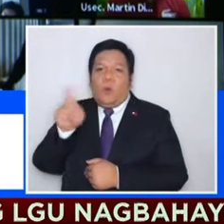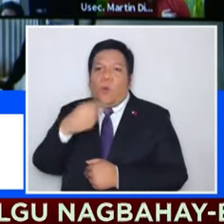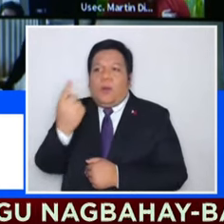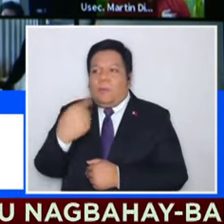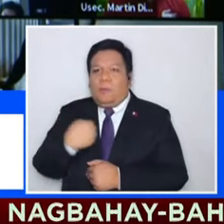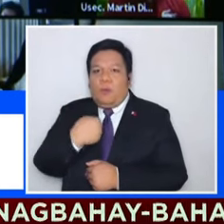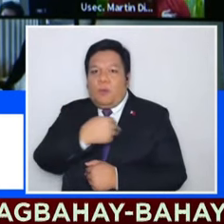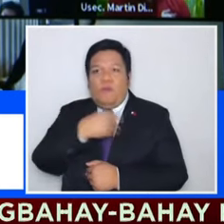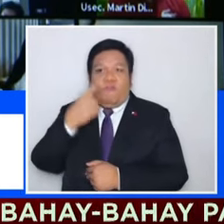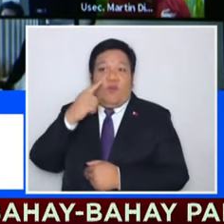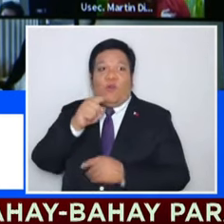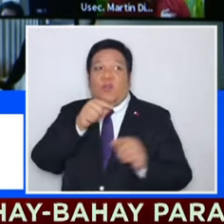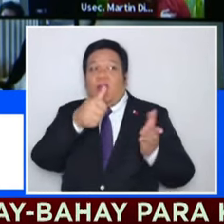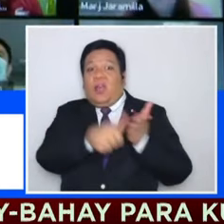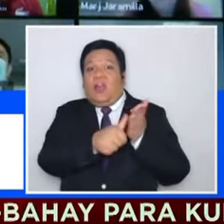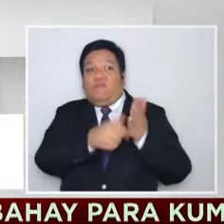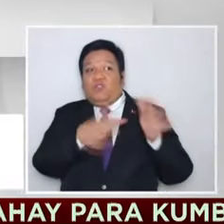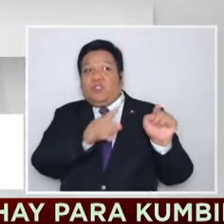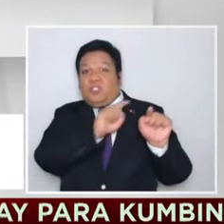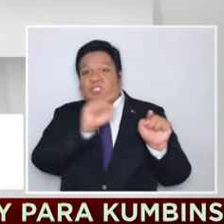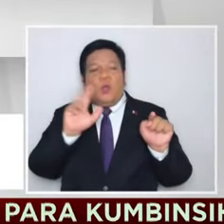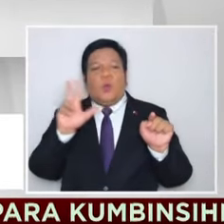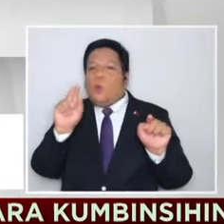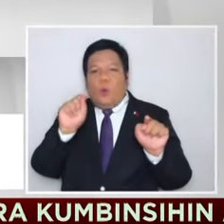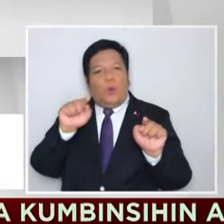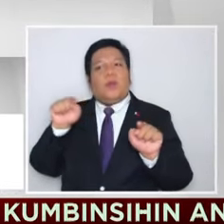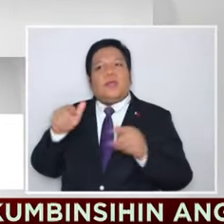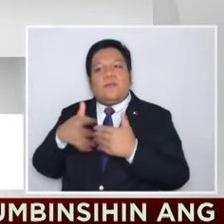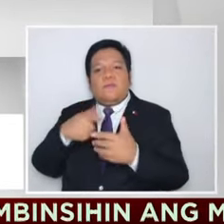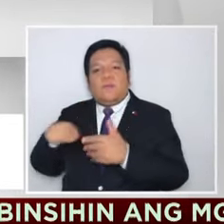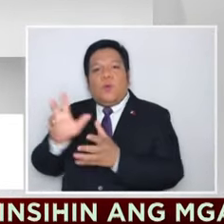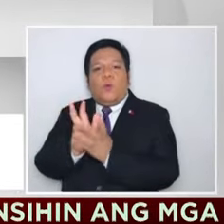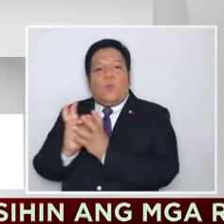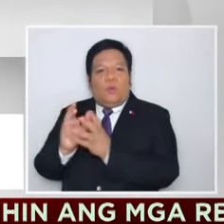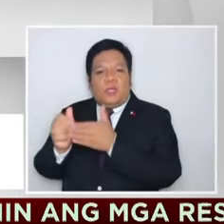elected officials, kundi pati yung mga nasa baba. Ayon